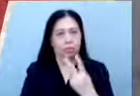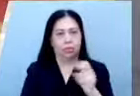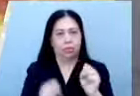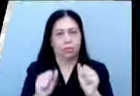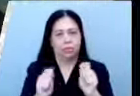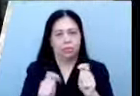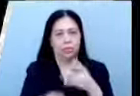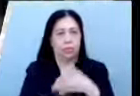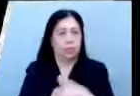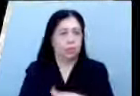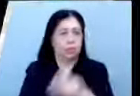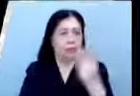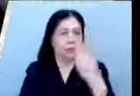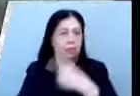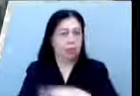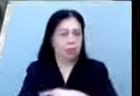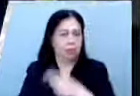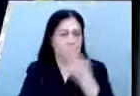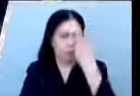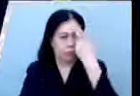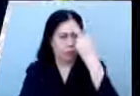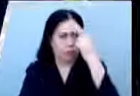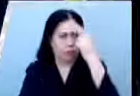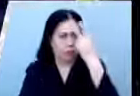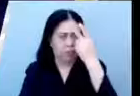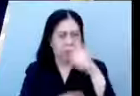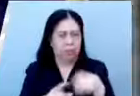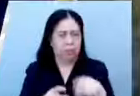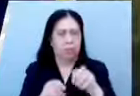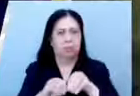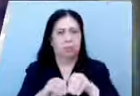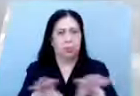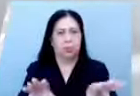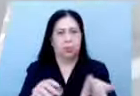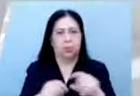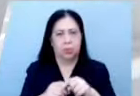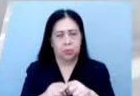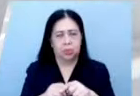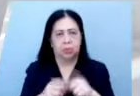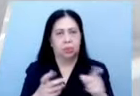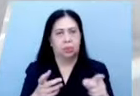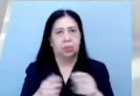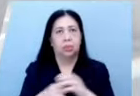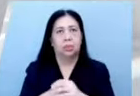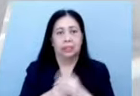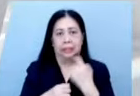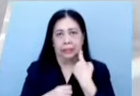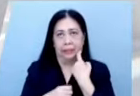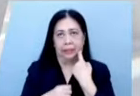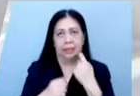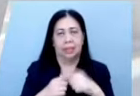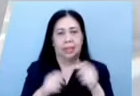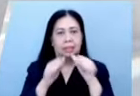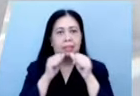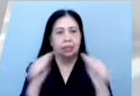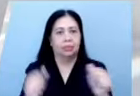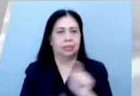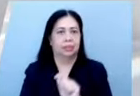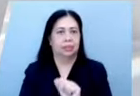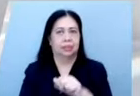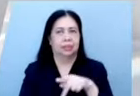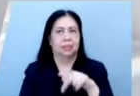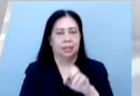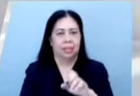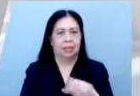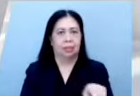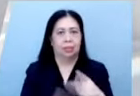ilang araw na espekulasyon at pagpapalabas ng replayed episodes, kanina inanunsyo ng Tape Incorporated na ang